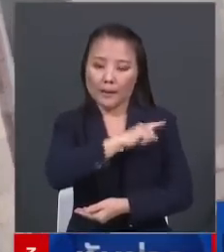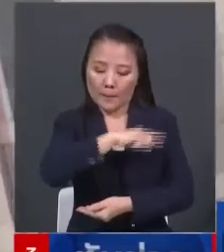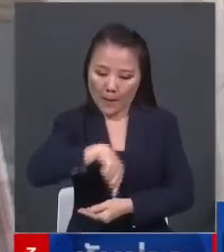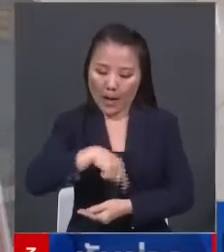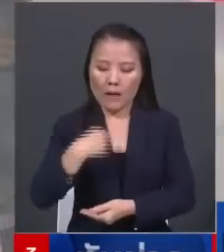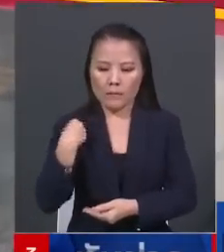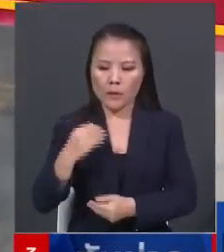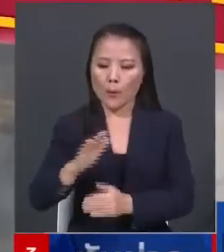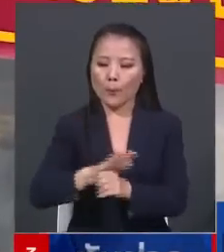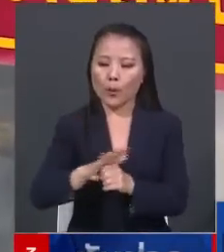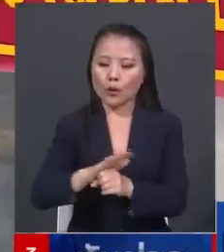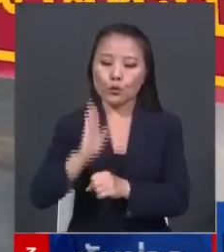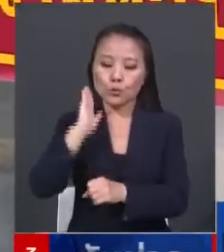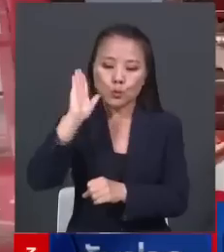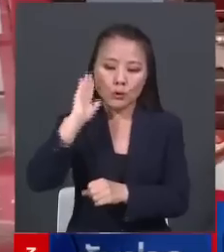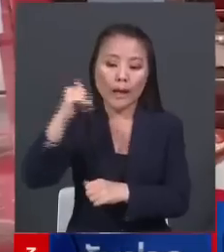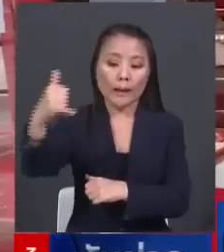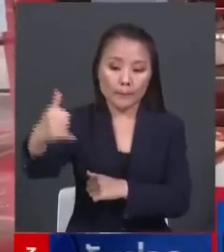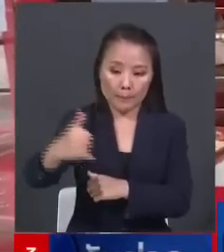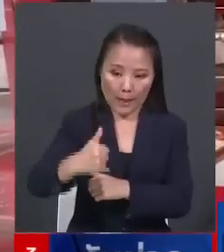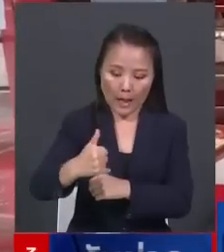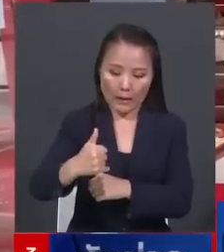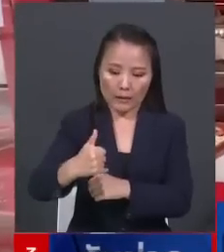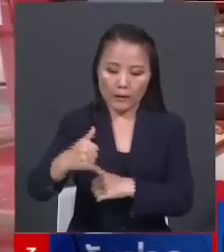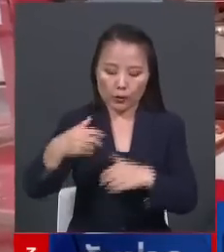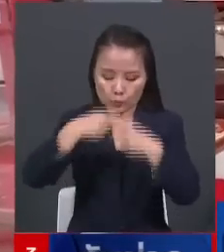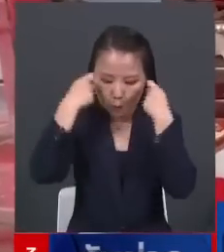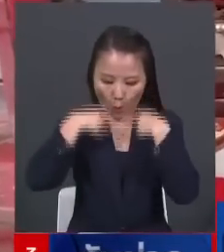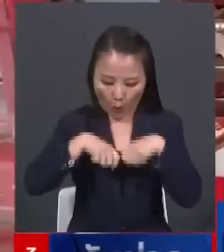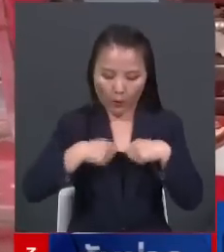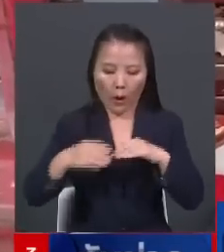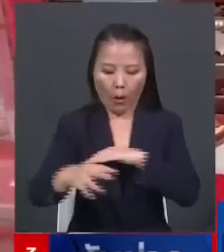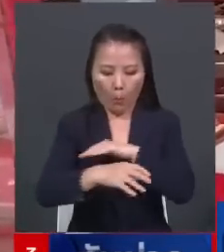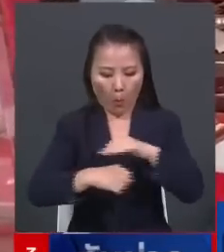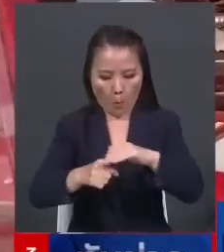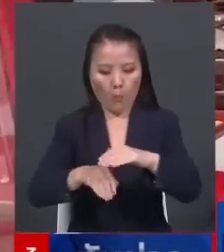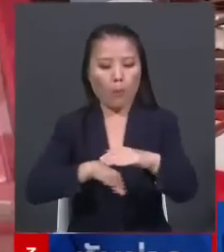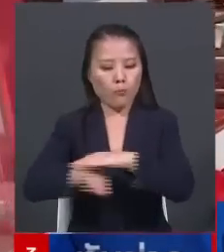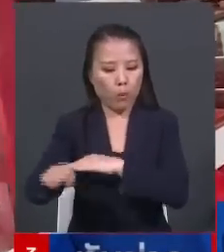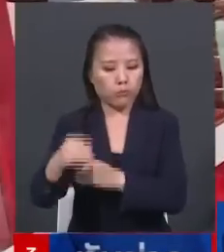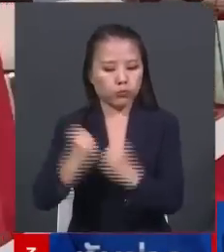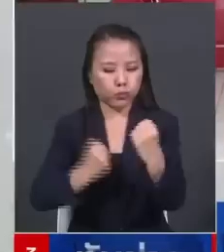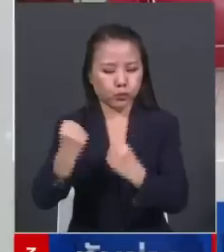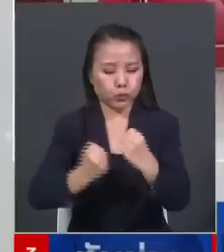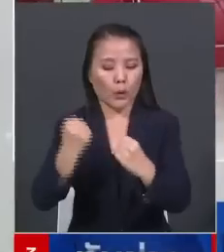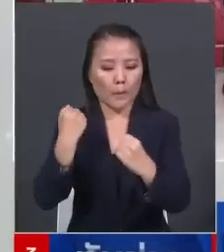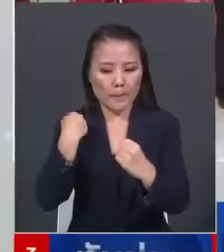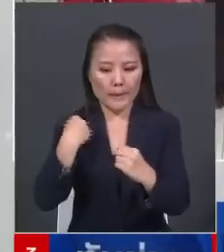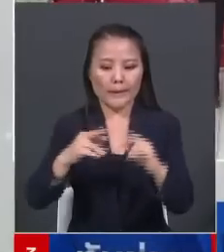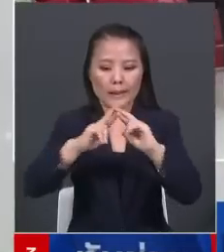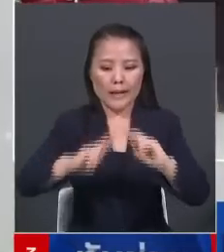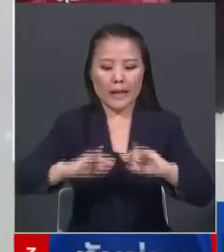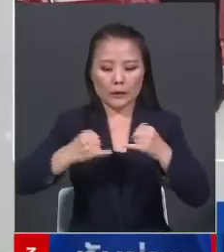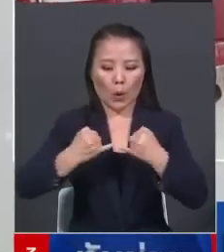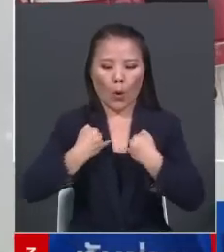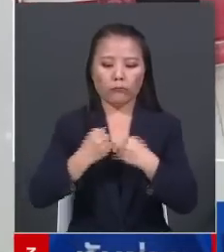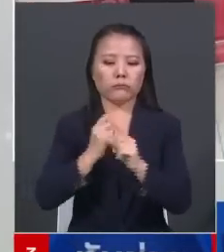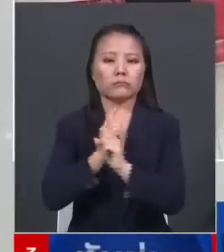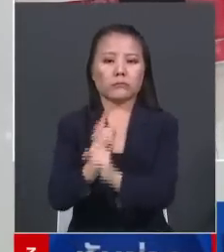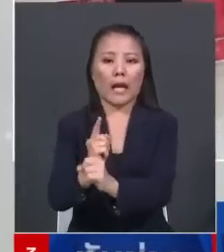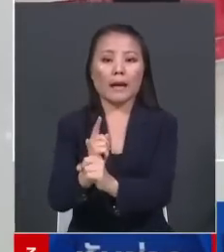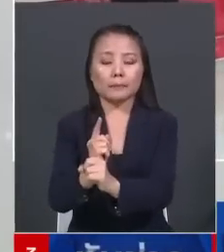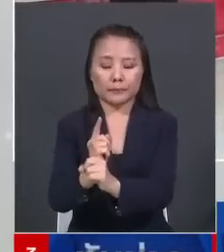ลูกค้าคนนี้หยิบเอาทอง1เส้นวิ่งหนีออกจากร้านพอเห็นเหตุการณ์แบบนั้นเจ้าของร้านตัดสินใจวิ่งตามไป